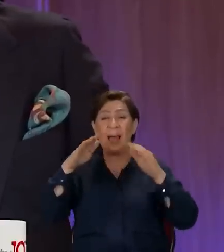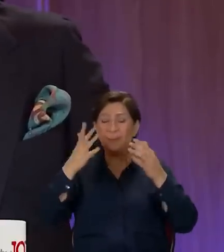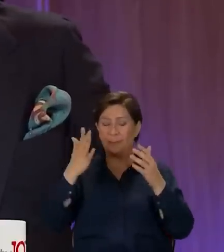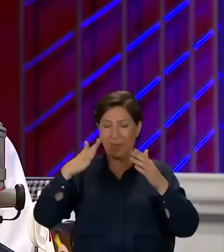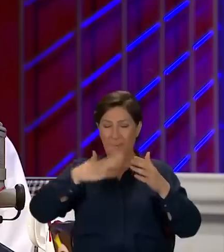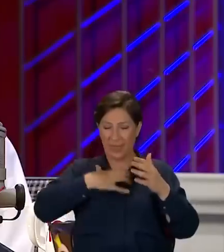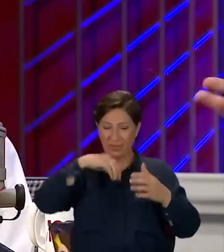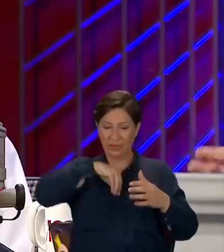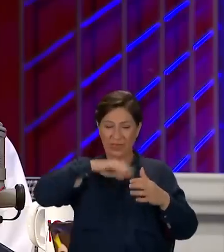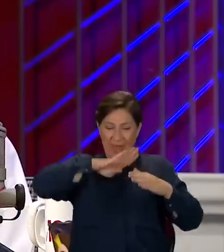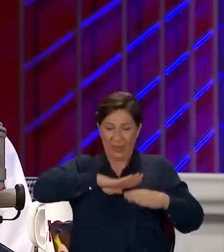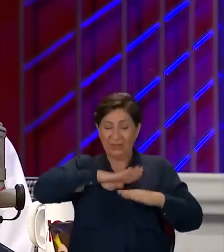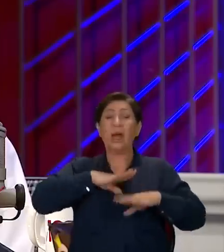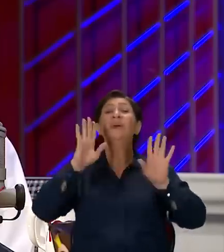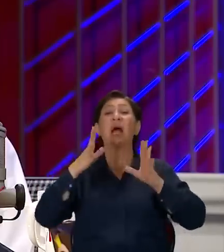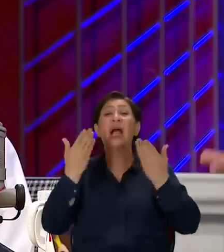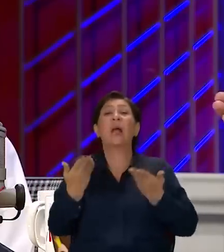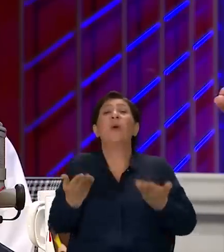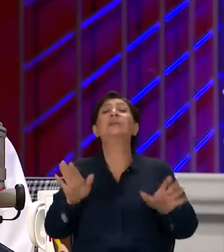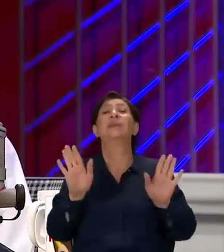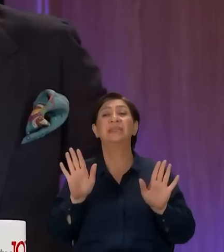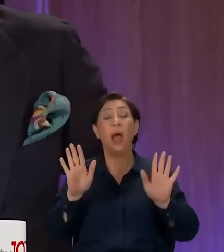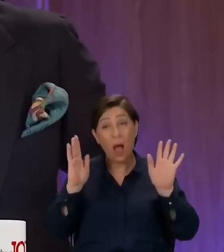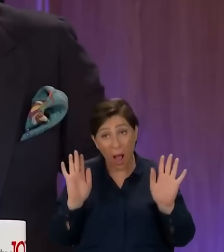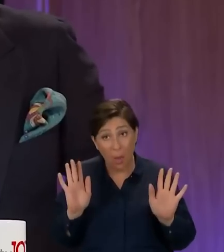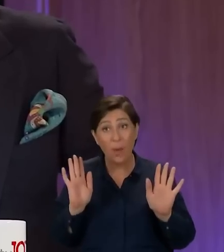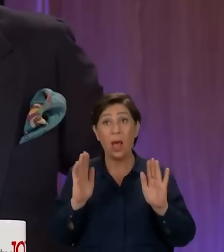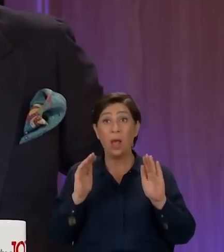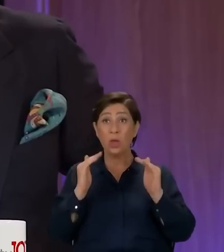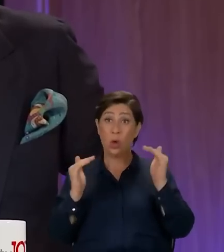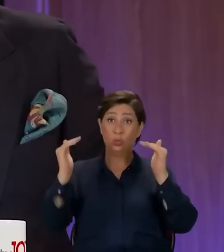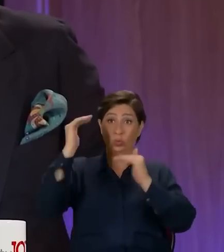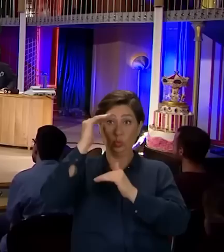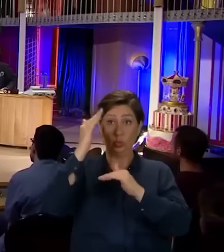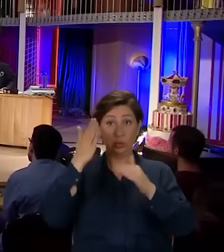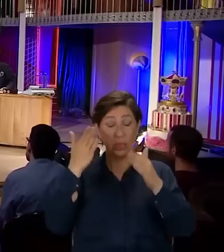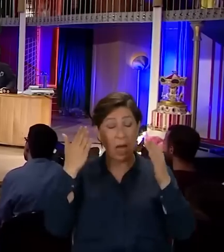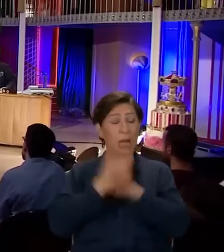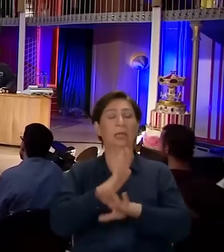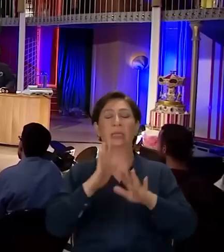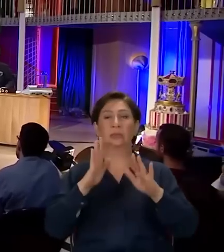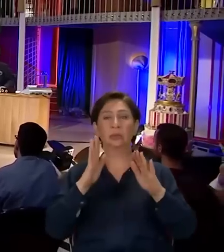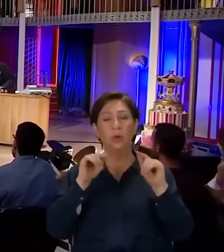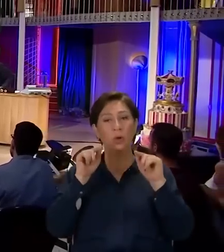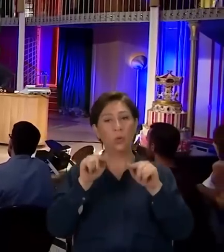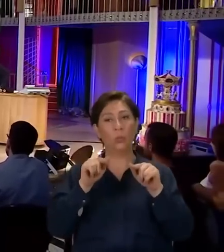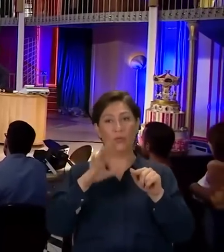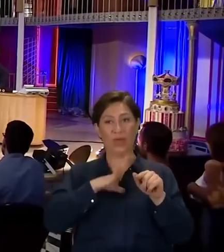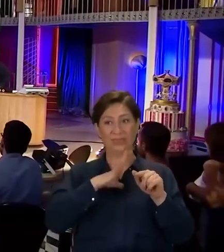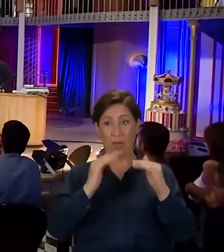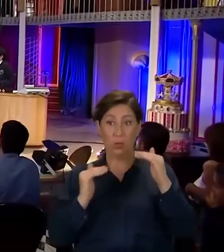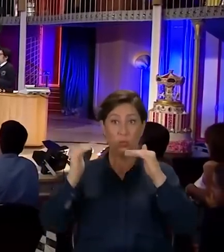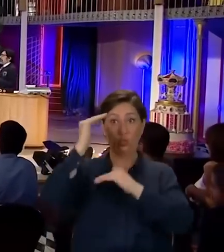ezemezler yani bunu kabul edemezler aslında ama ya üstünsün hakikaten böyle şeyler varsa